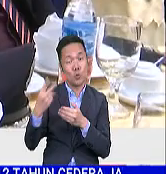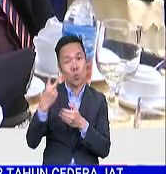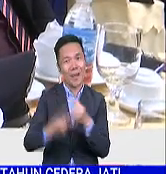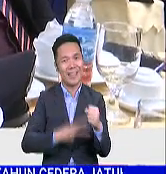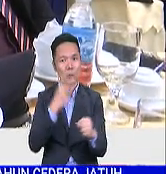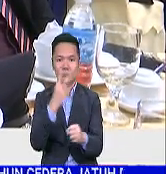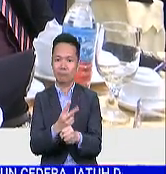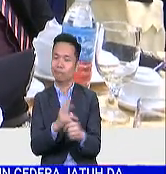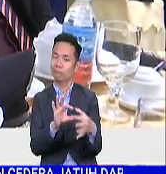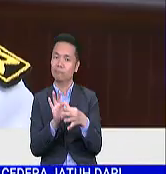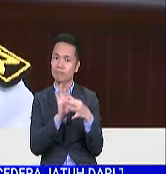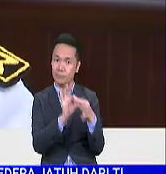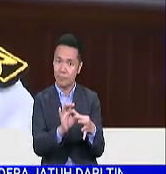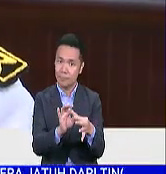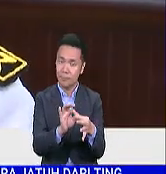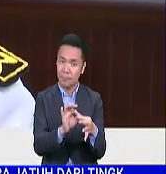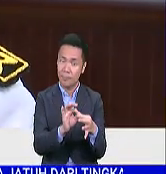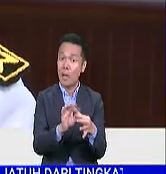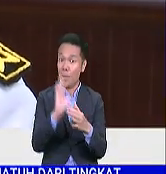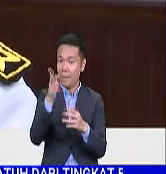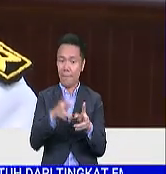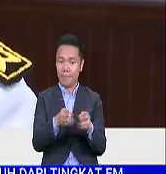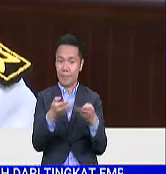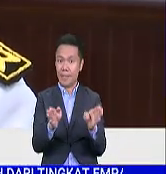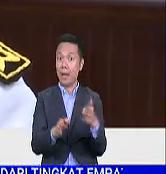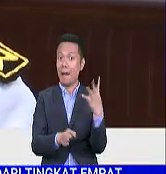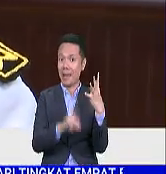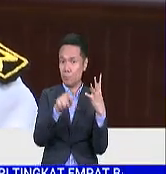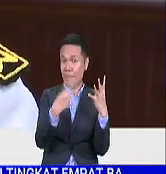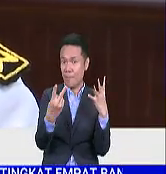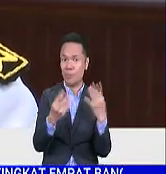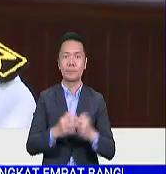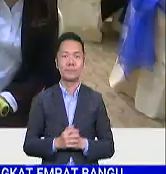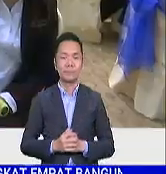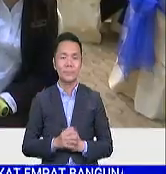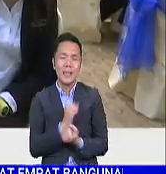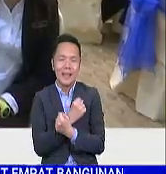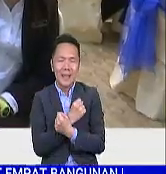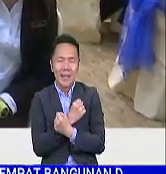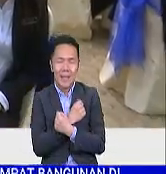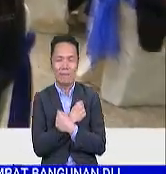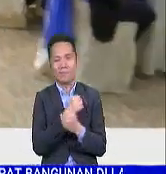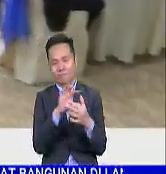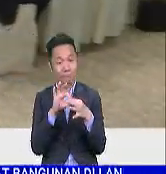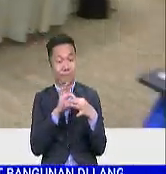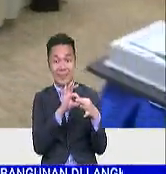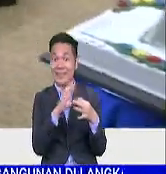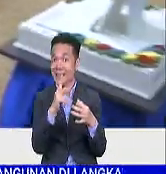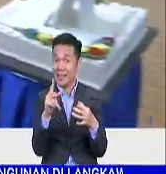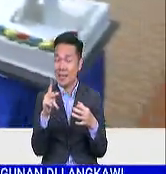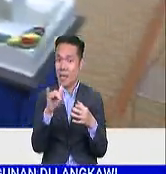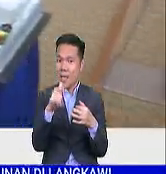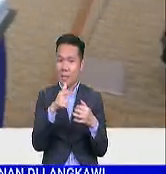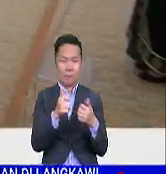kami pada ketika ini dan akan kita lancarkan pada 14 hari bulan ini. Love KK Network akan bertindak sebagai kompas